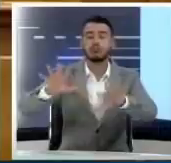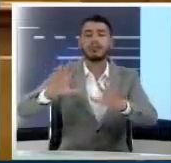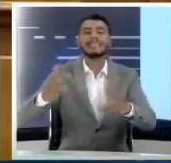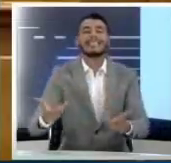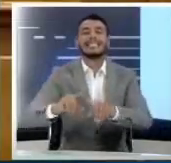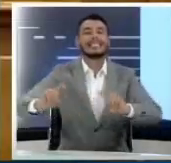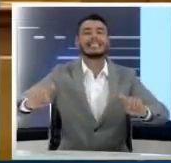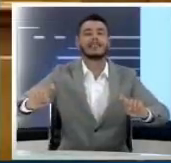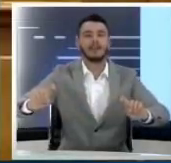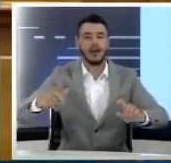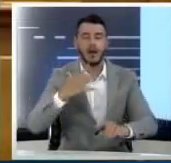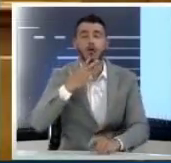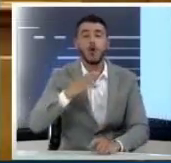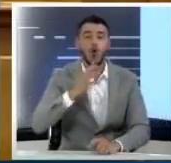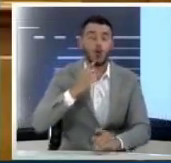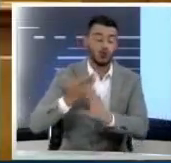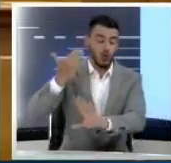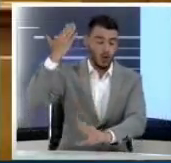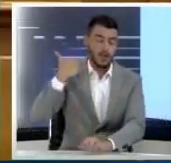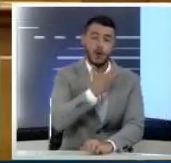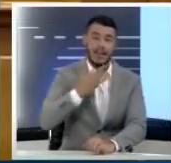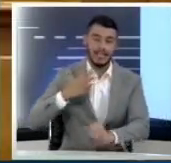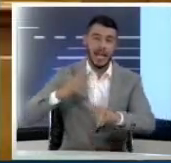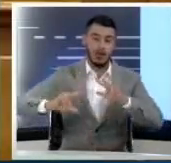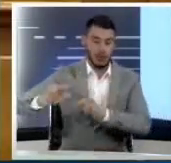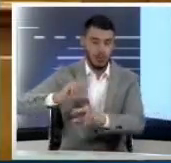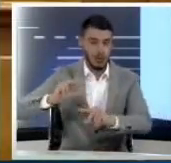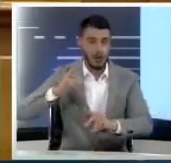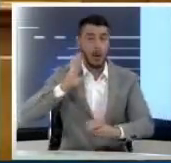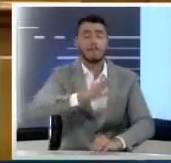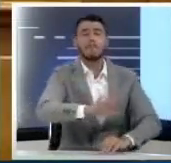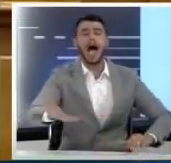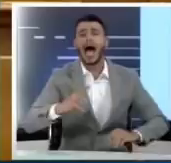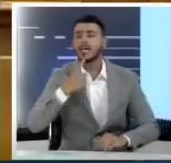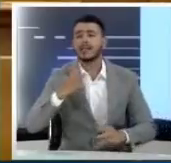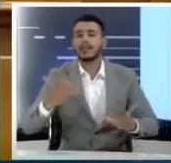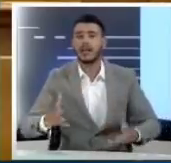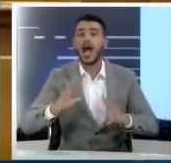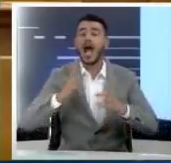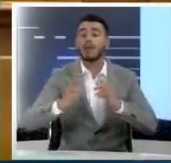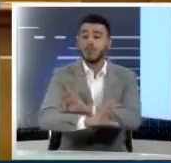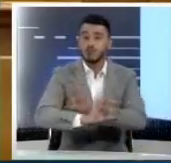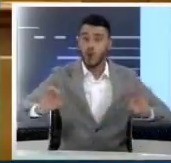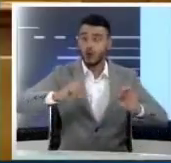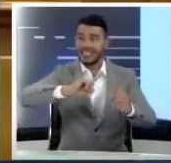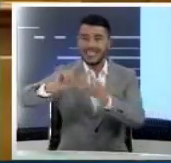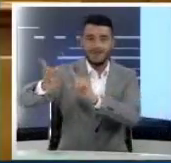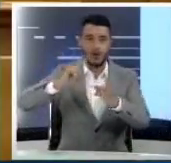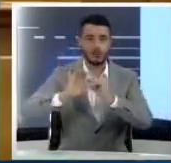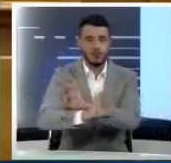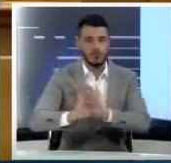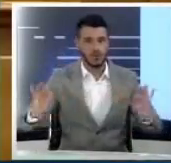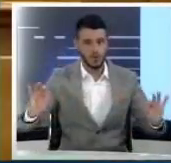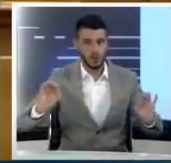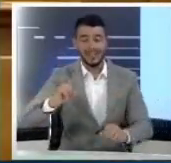ήταν καλό το PSI, πάντα έλεγα ότι αν ήταν καλή συμφωνία, την άλλη μέρα οι αγορές